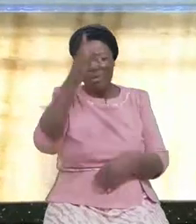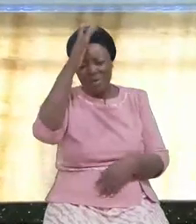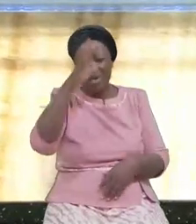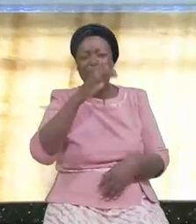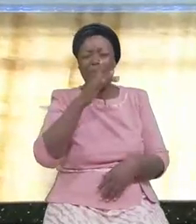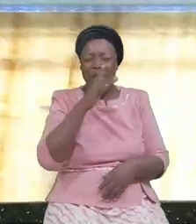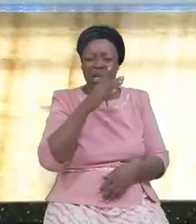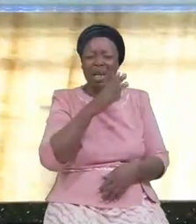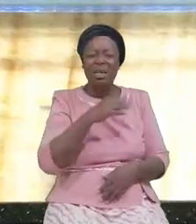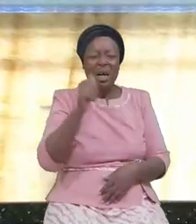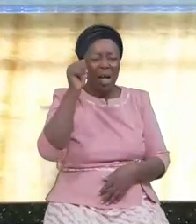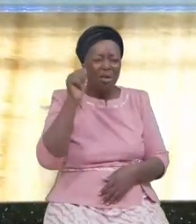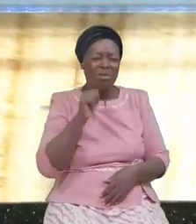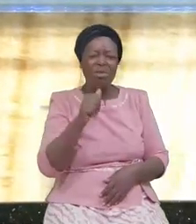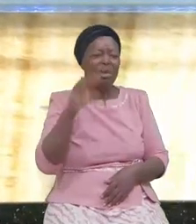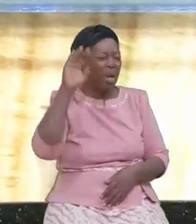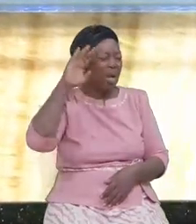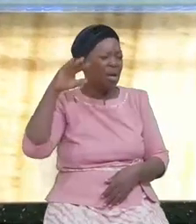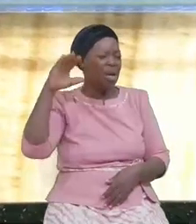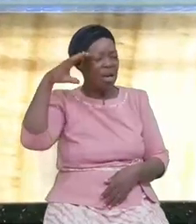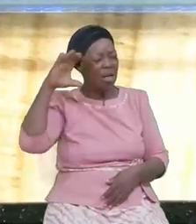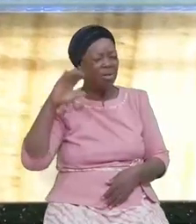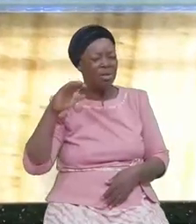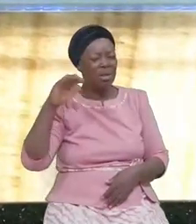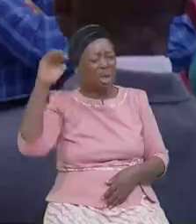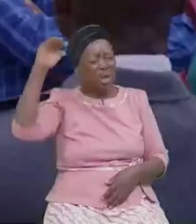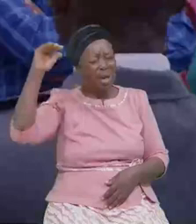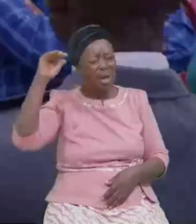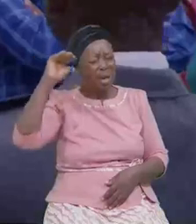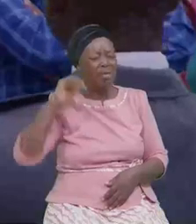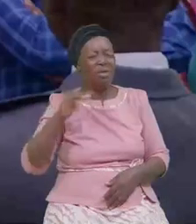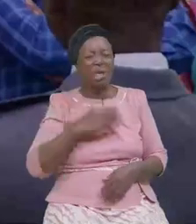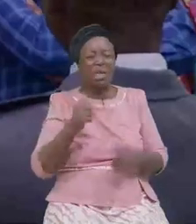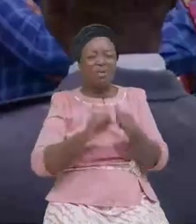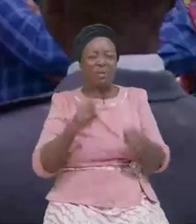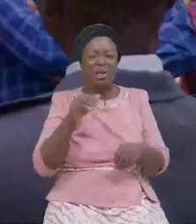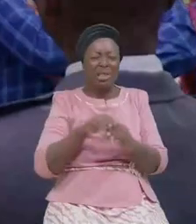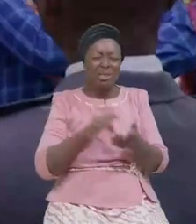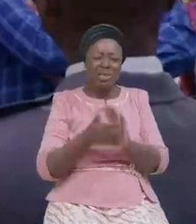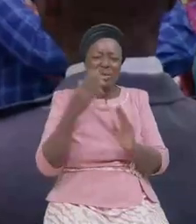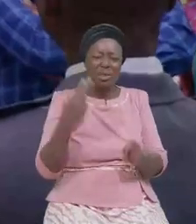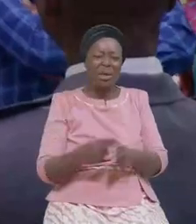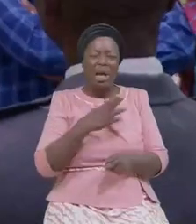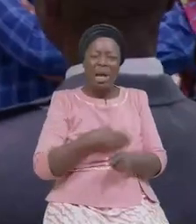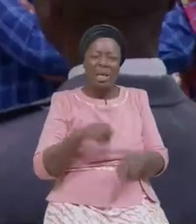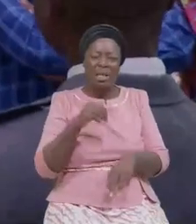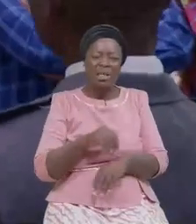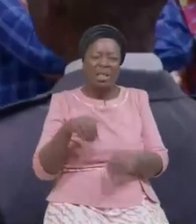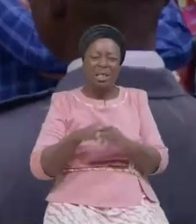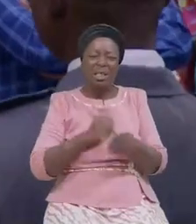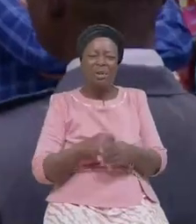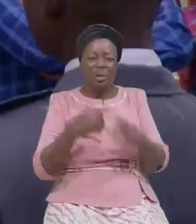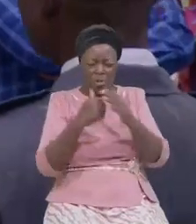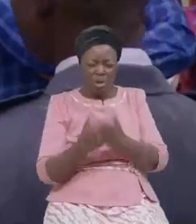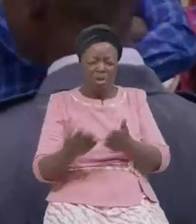mamans, les adultes, tout le monde aujourd'hui au nom de Jésus. Et comme les gens qui se joignent à nous pour